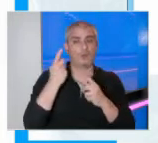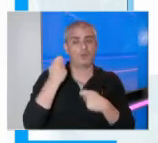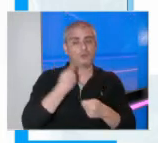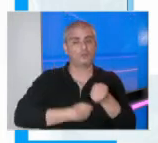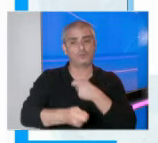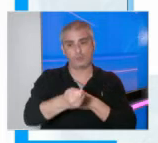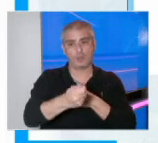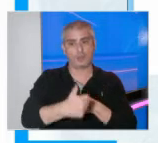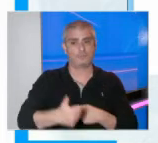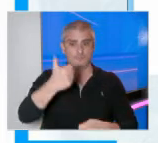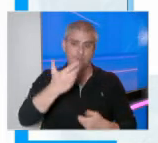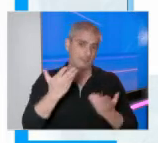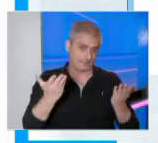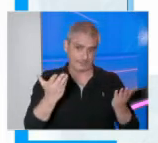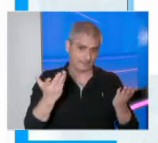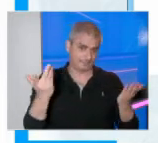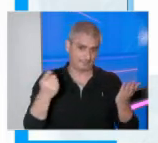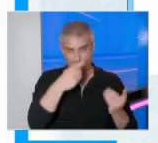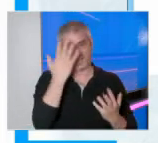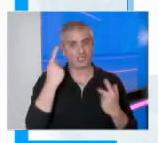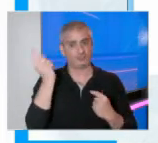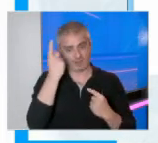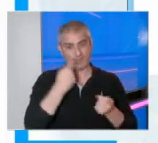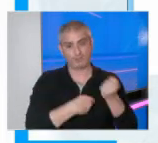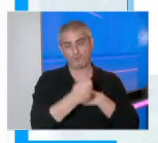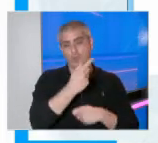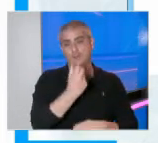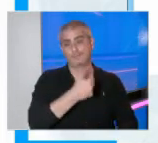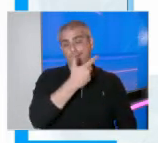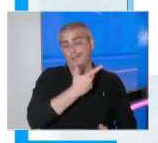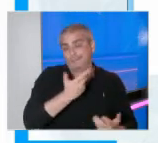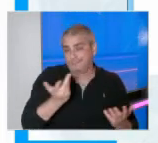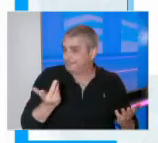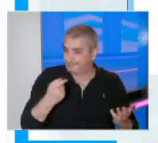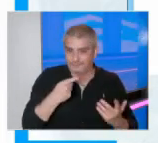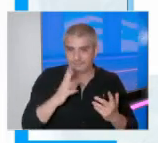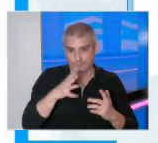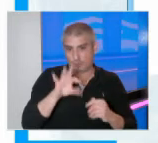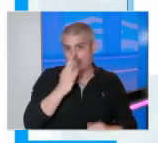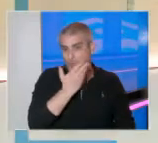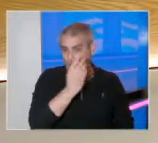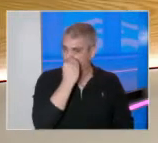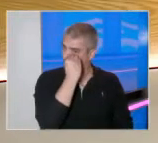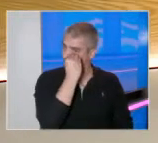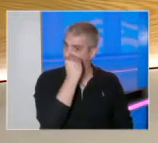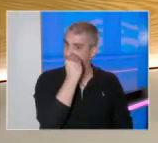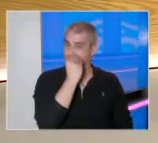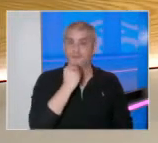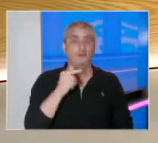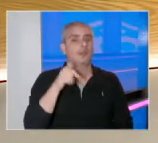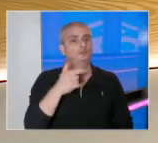תמורת מנכ״ל. על זה ניצן מדברת, אתם יודעים, זה מה שהם בחרו. עכשיו